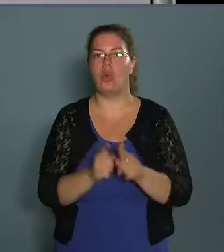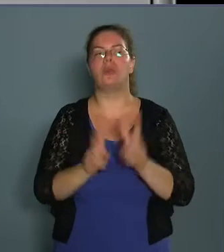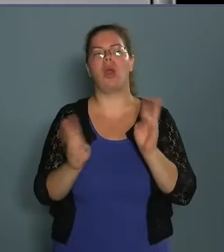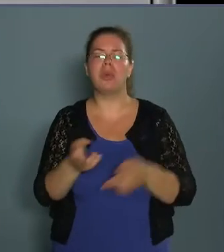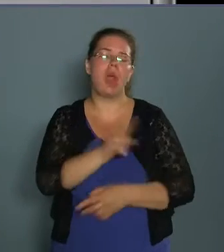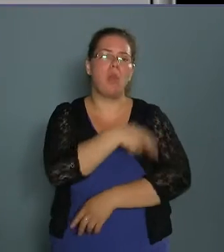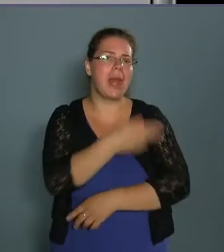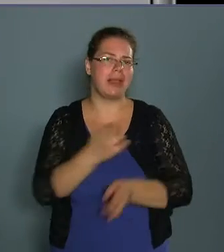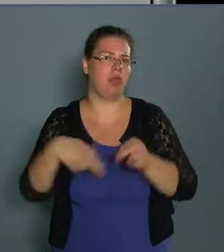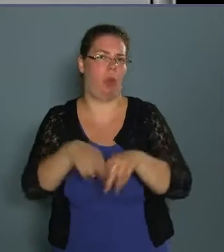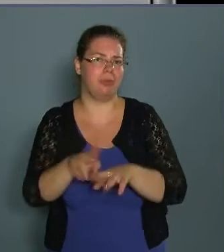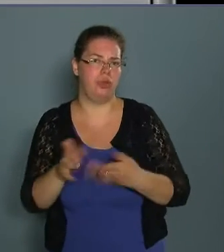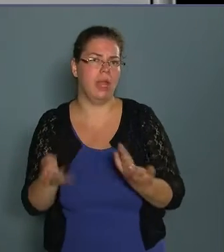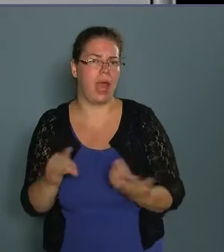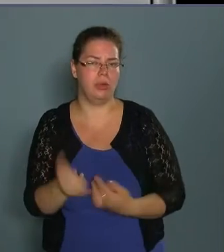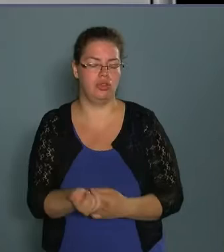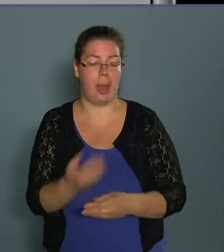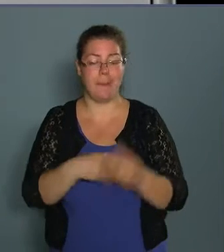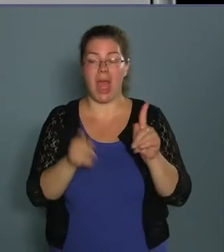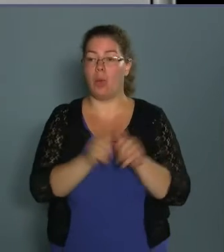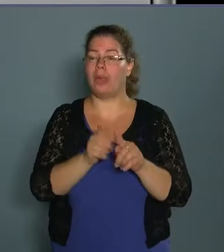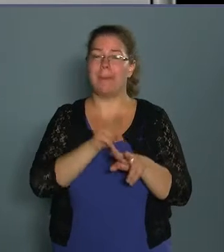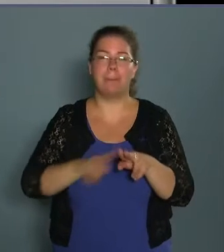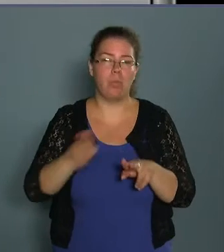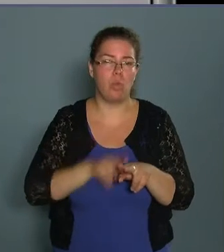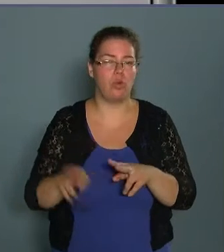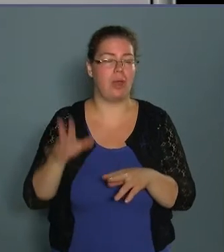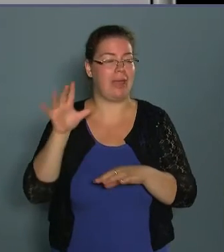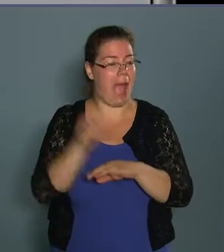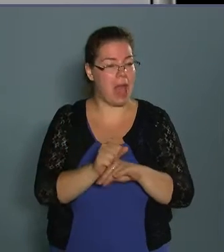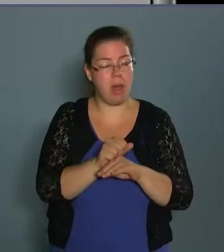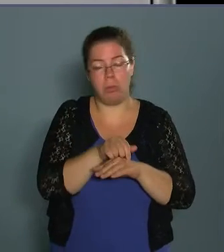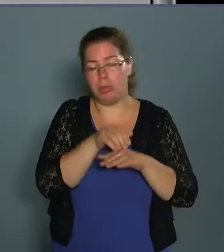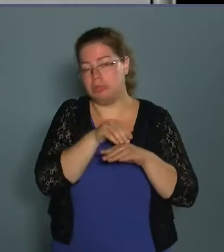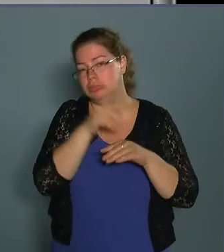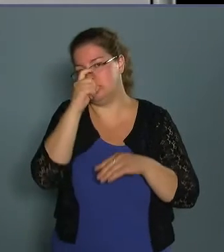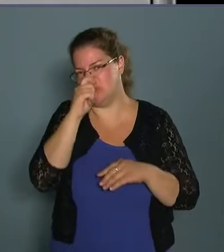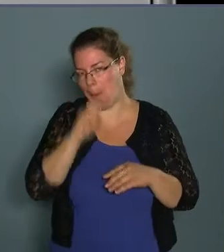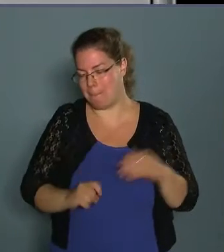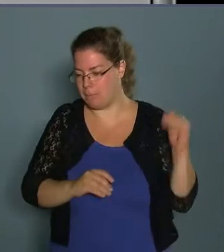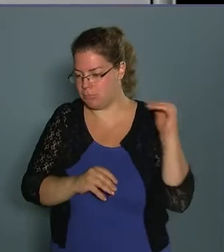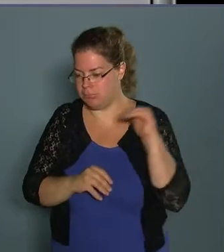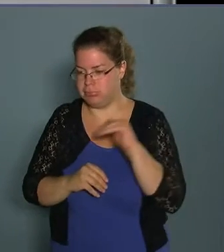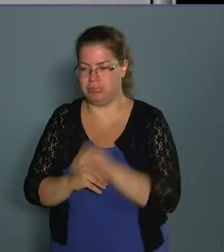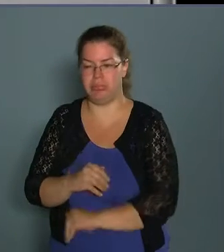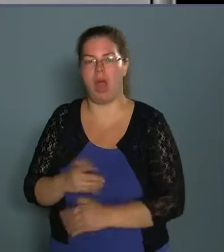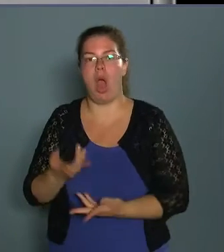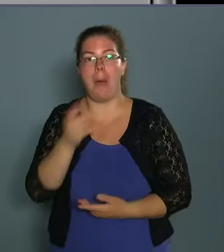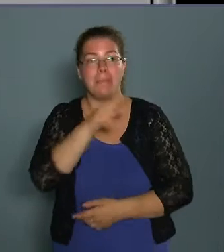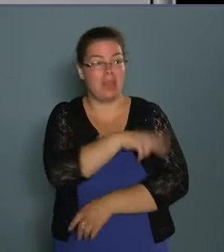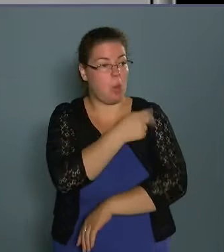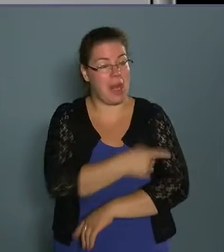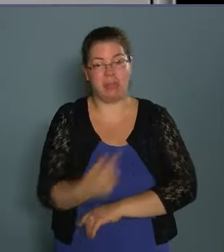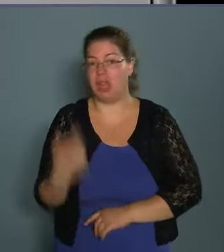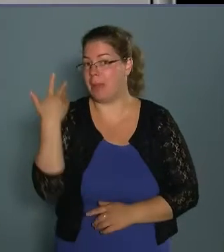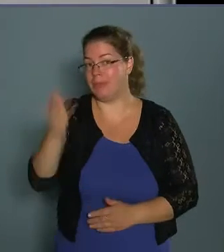a kórházak legnagyobb többsége, mert olyan mértékű műszaki állapot romlás következett be, amit a kórház saját maga